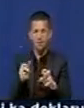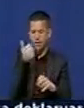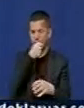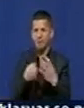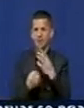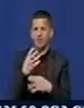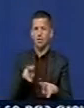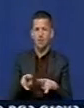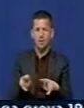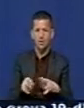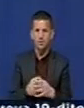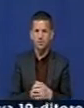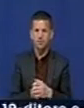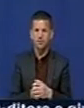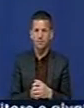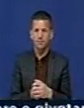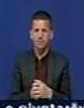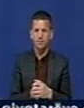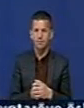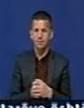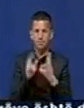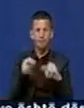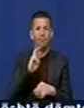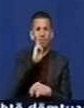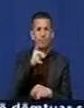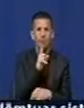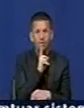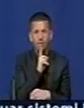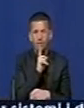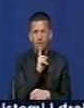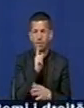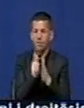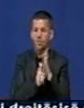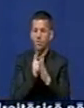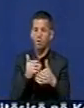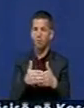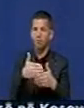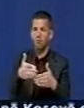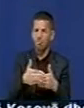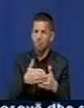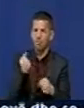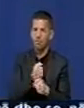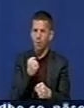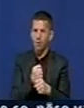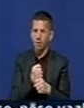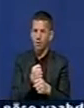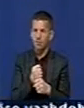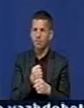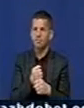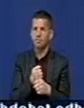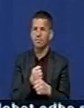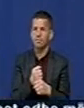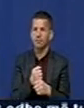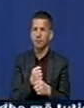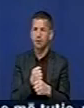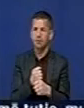të gjykatës. A mund të na thuani se cili është afati kohor i veprimtarisë së kësaj gjykate, nëse do